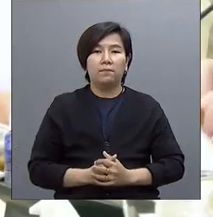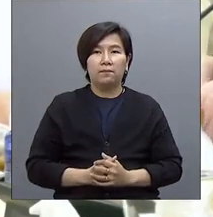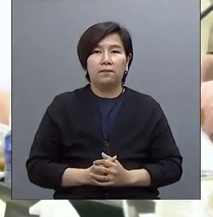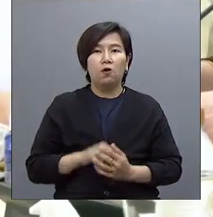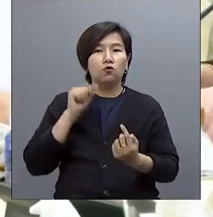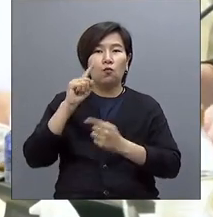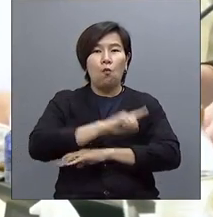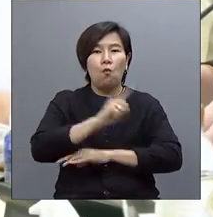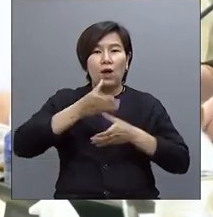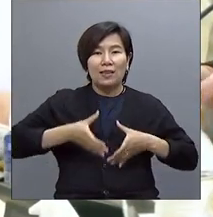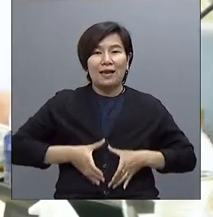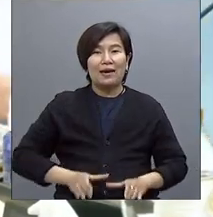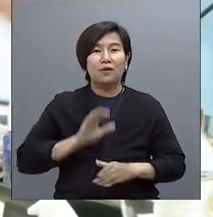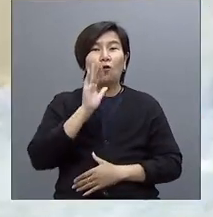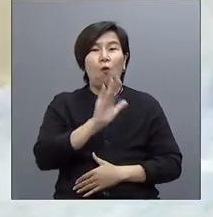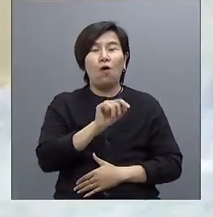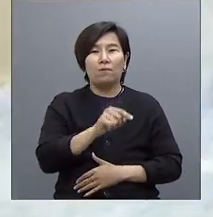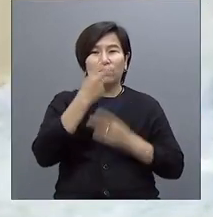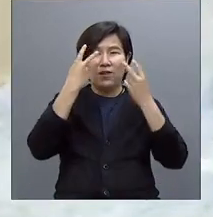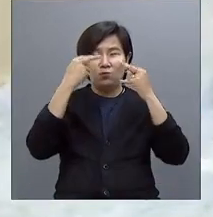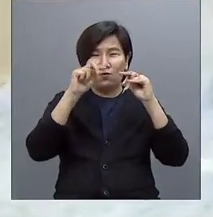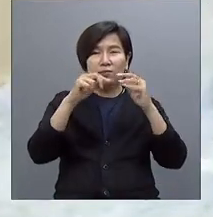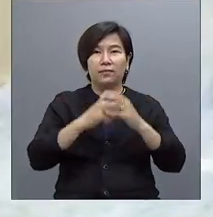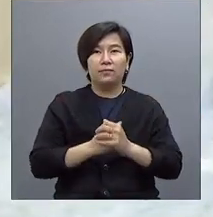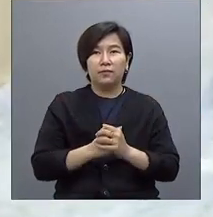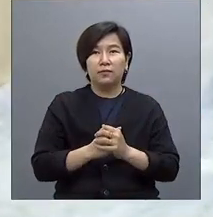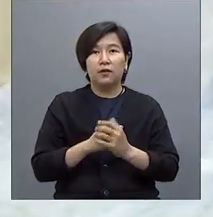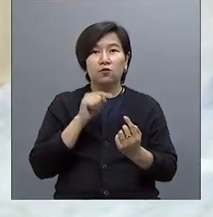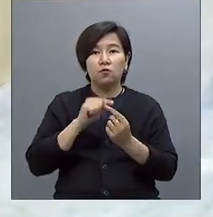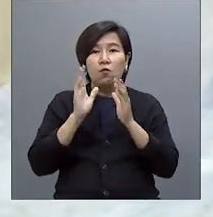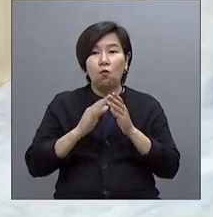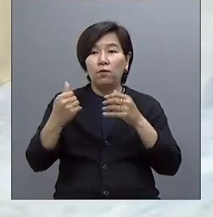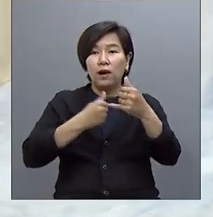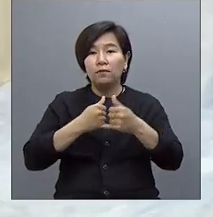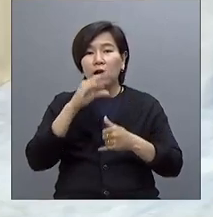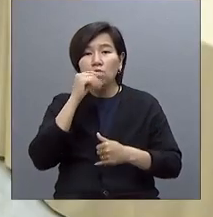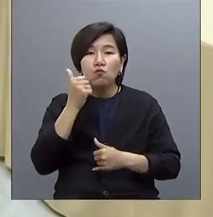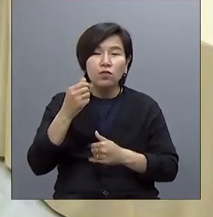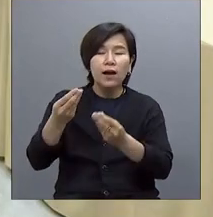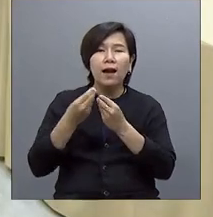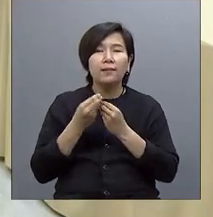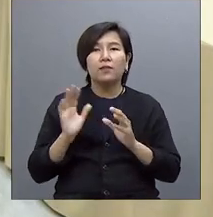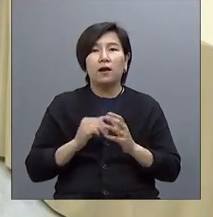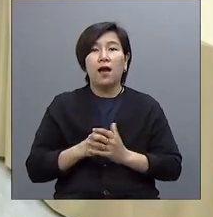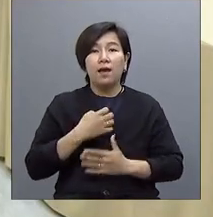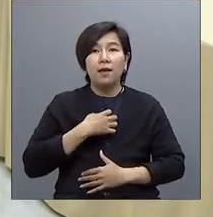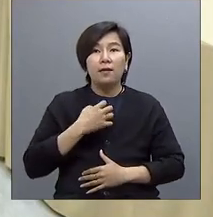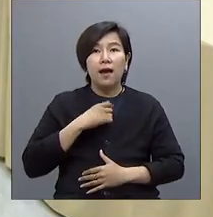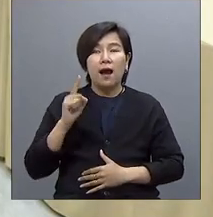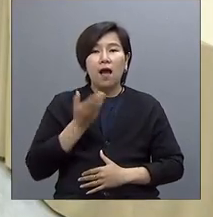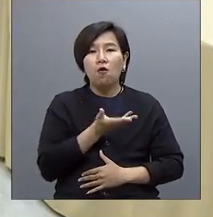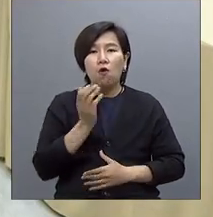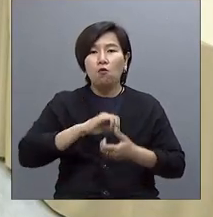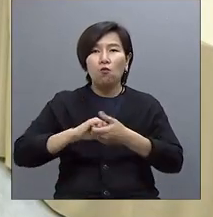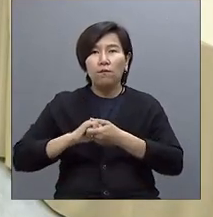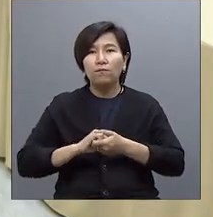ายวันเกิดของนายกด้วยนะคะโดยมีรายงานค่ะว่างดให้คณะบุคคลเข้าอวยพรนะคะหากใครต้องการอวยพรขอความร่วมมือส่งเป็